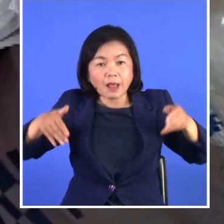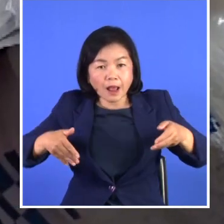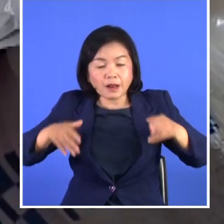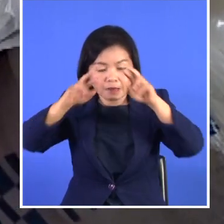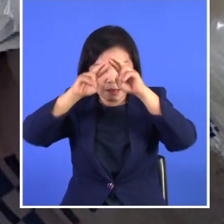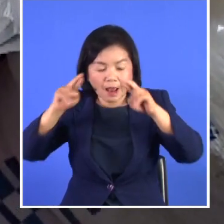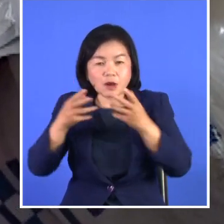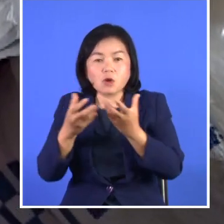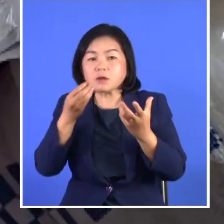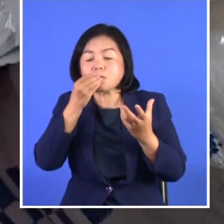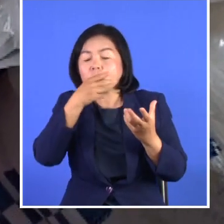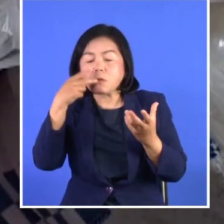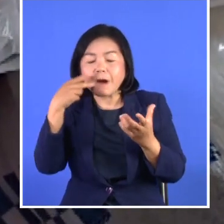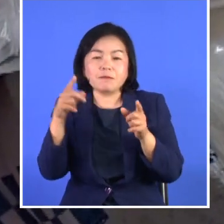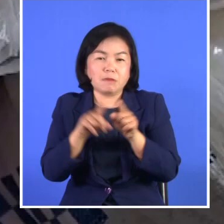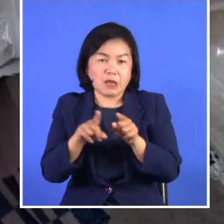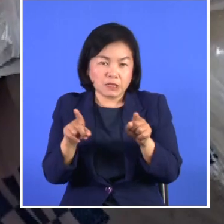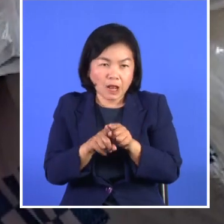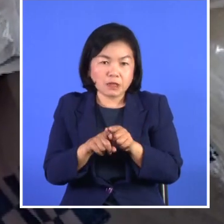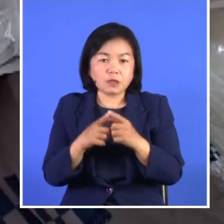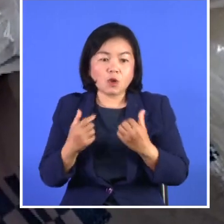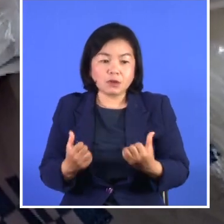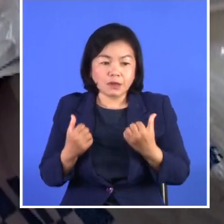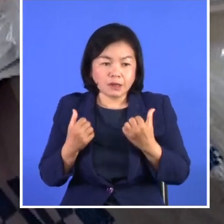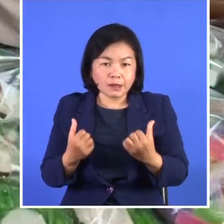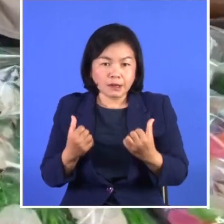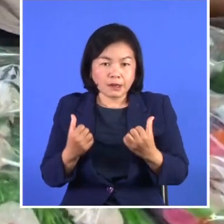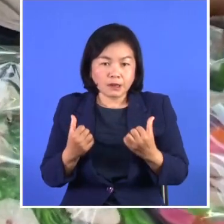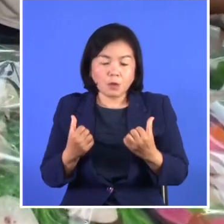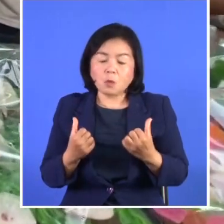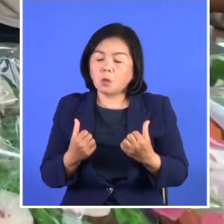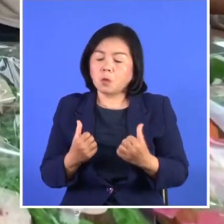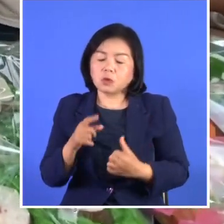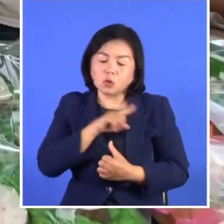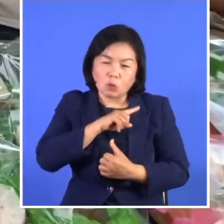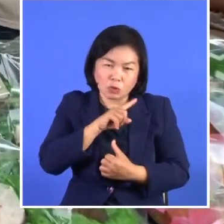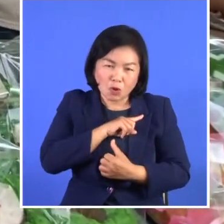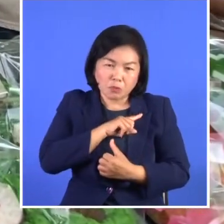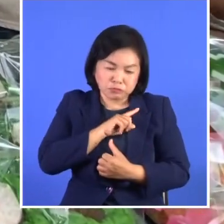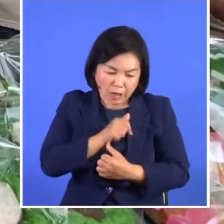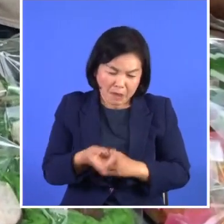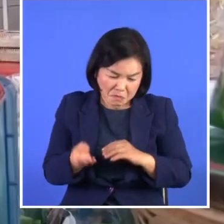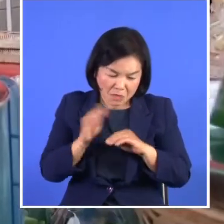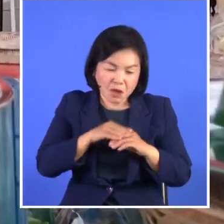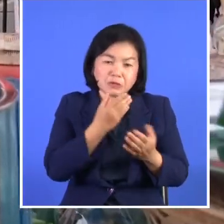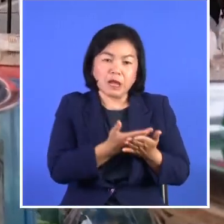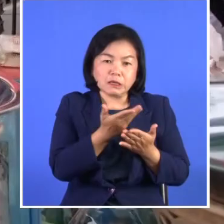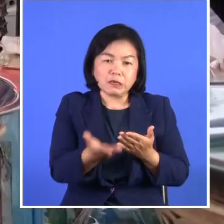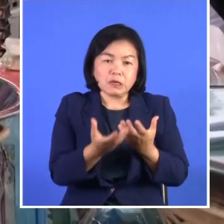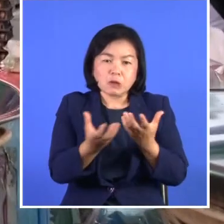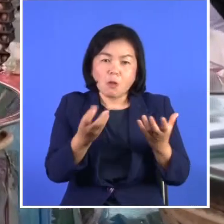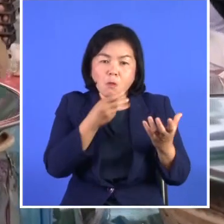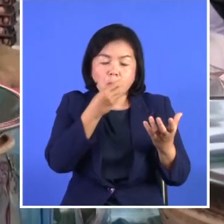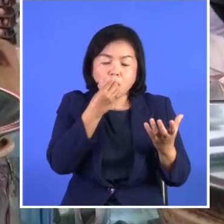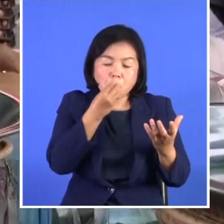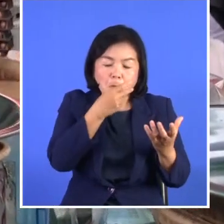านก็เปิดใจเหมือนกันบอกว่าก็ปัจจุบันนี้ถือว่าแบกรับภาระต้นทุนที่สูงขึ้นของทุกอย่างก็แ